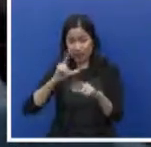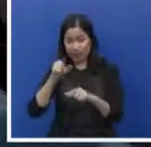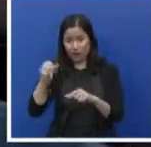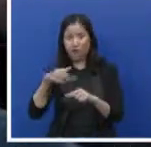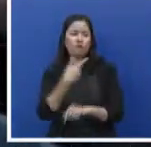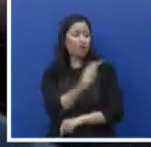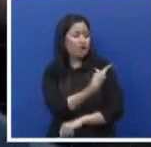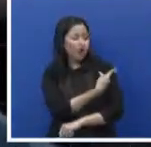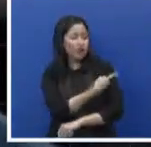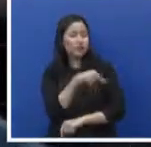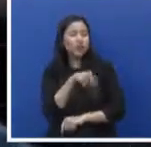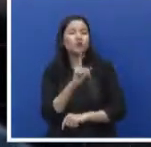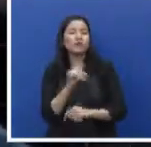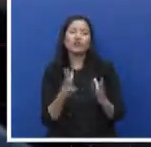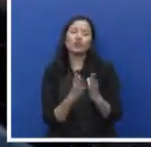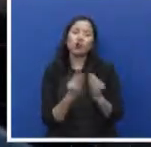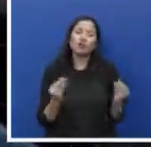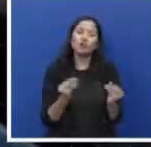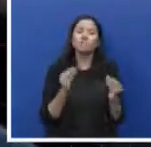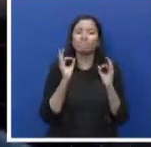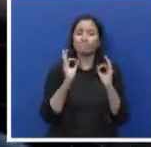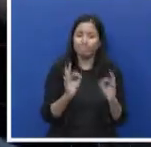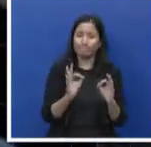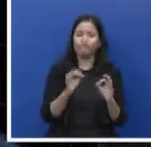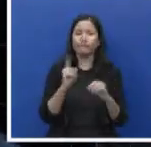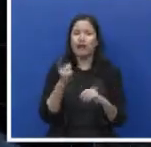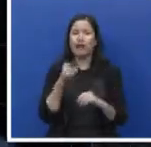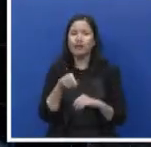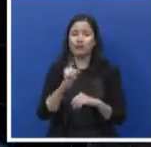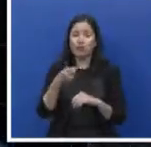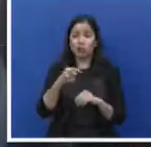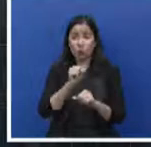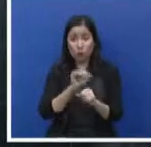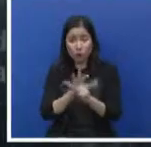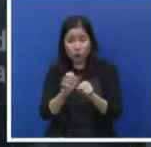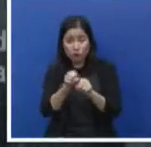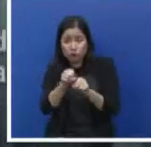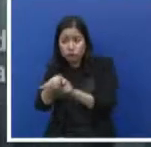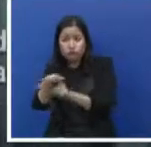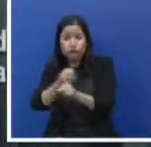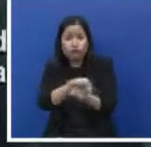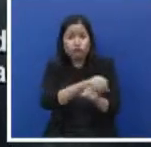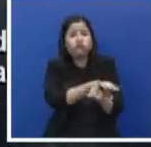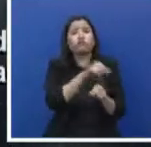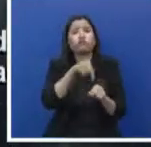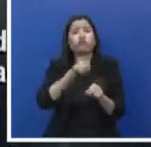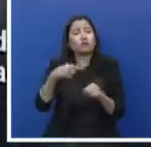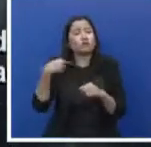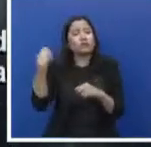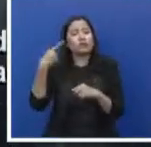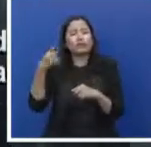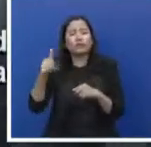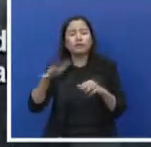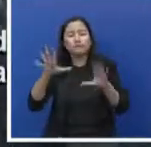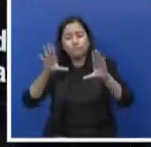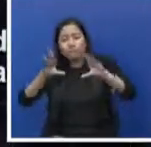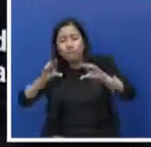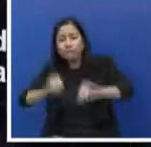akan menjadi solusi yang efektif, di mana penyebaran COVID-19 akan bisa terus